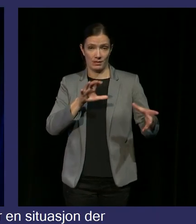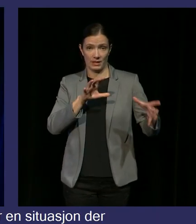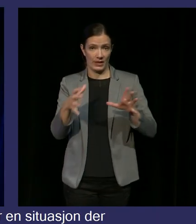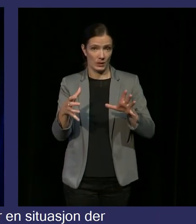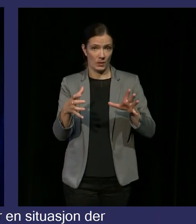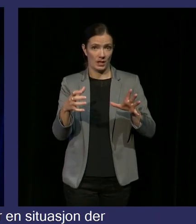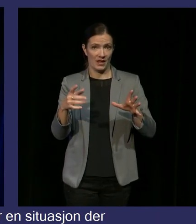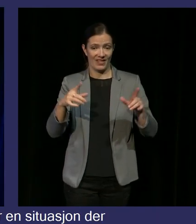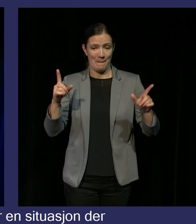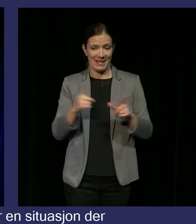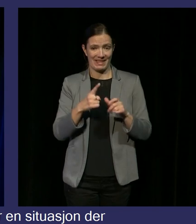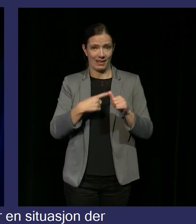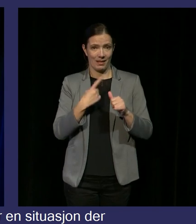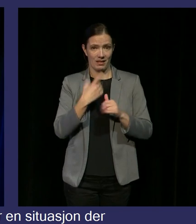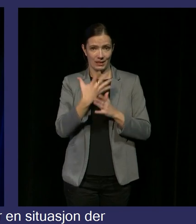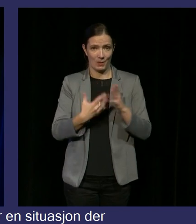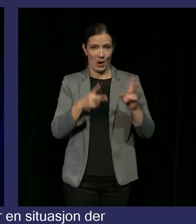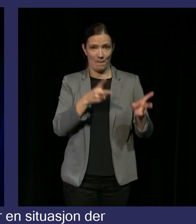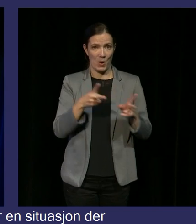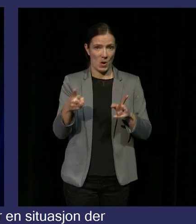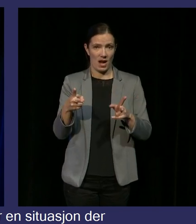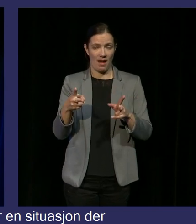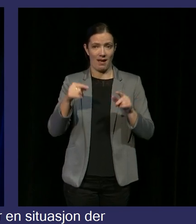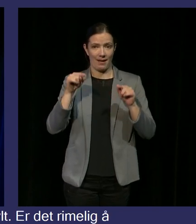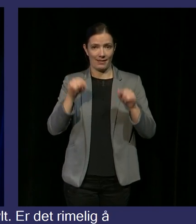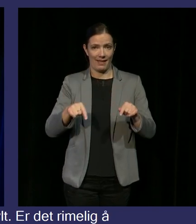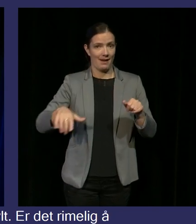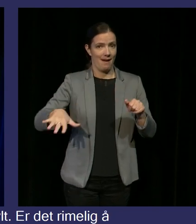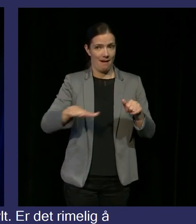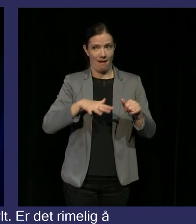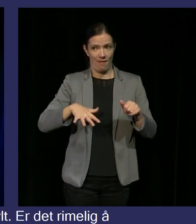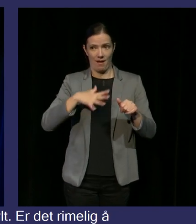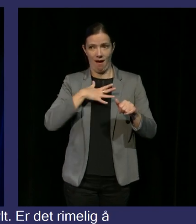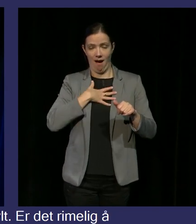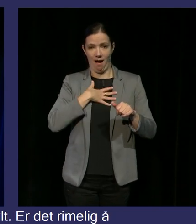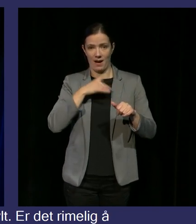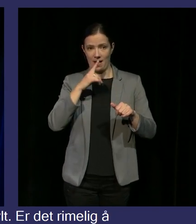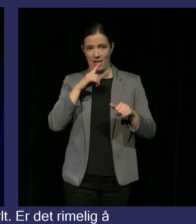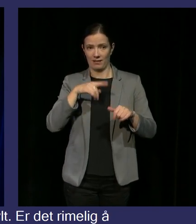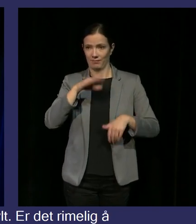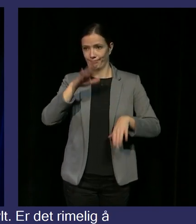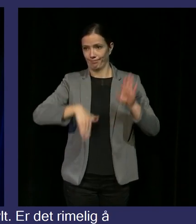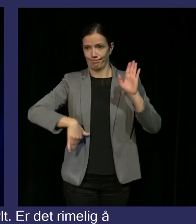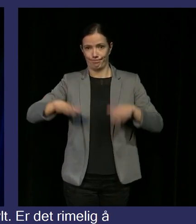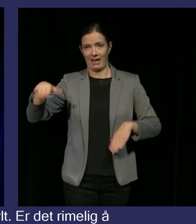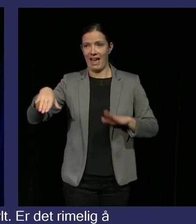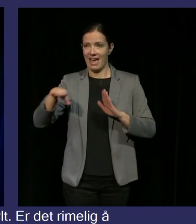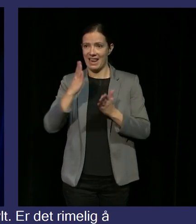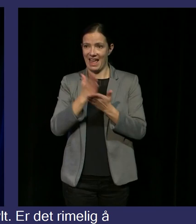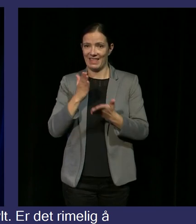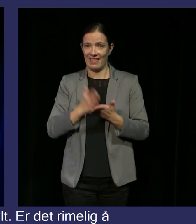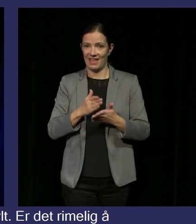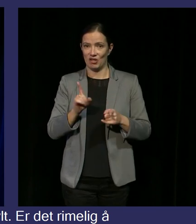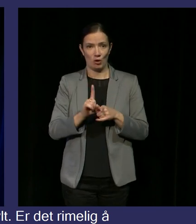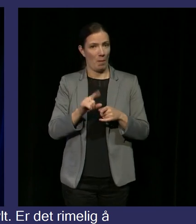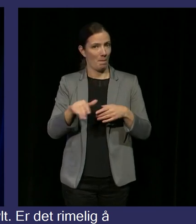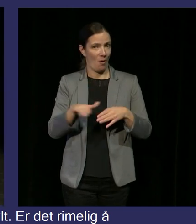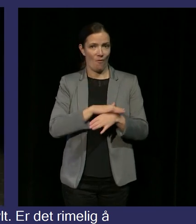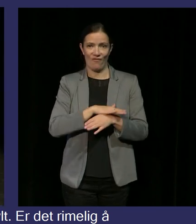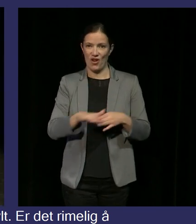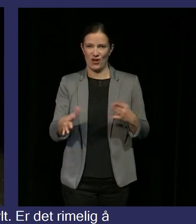der mindretalsspråkbrukerne I dette landet har diverse rettigheter som ikke blir